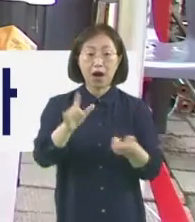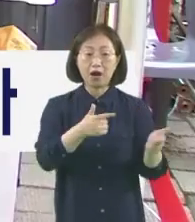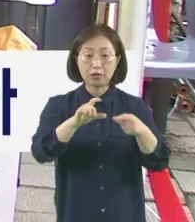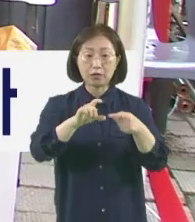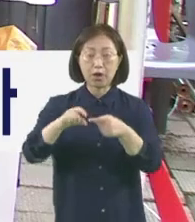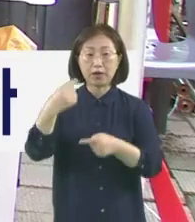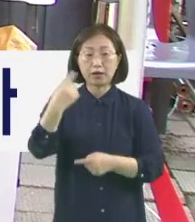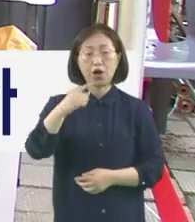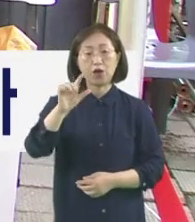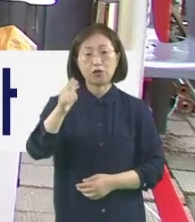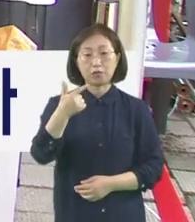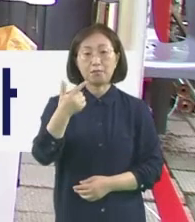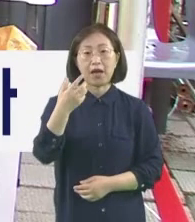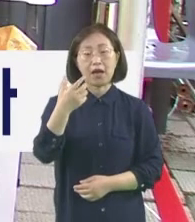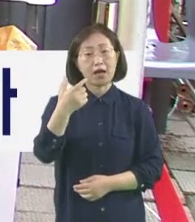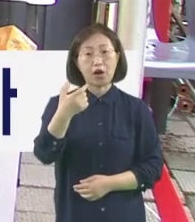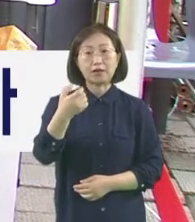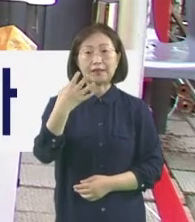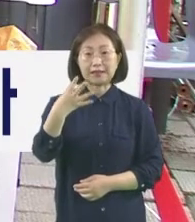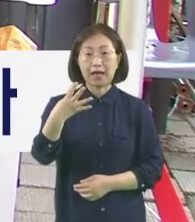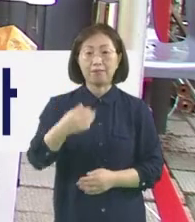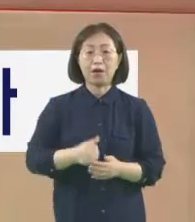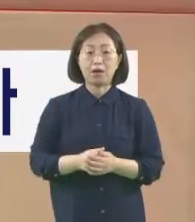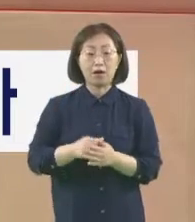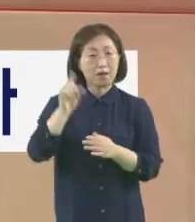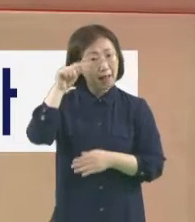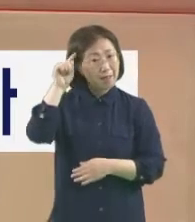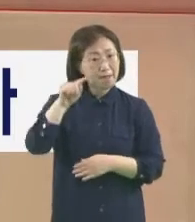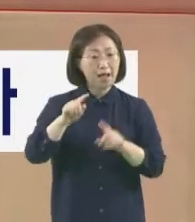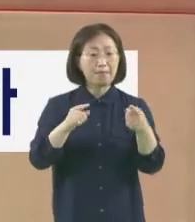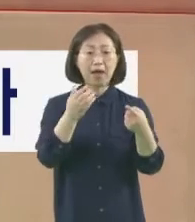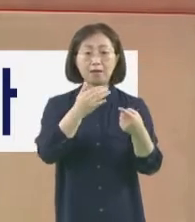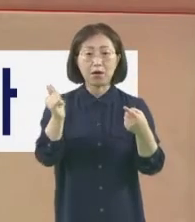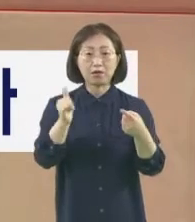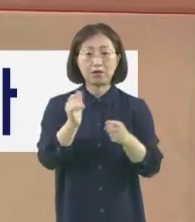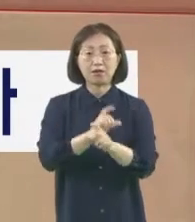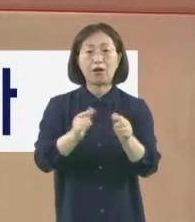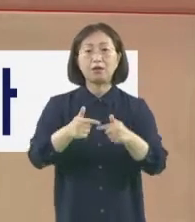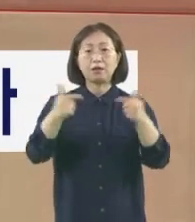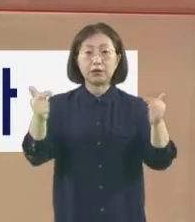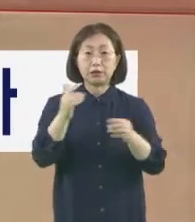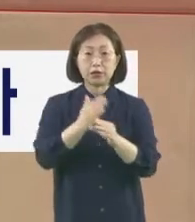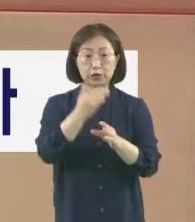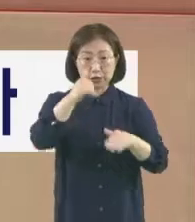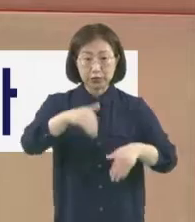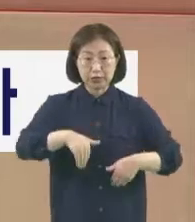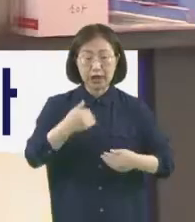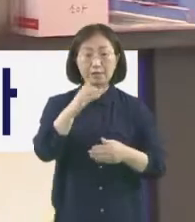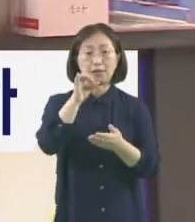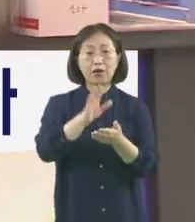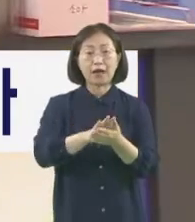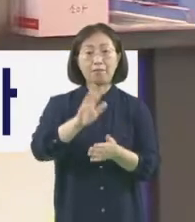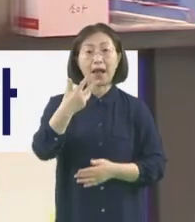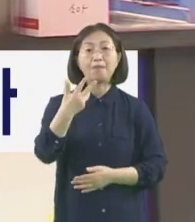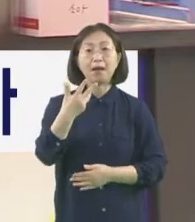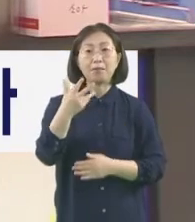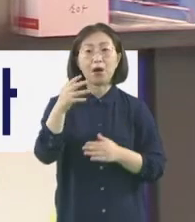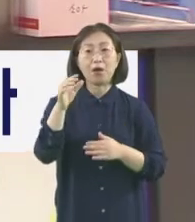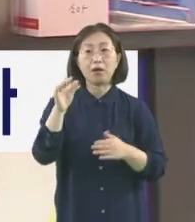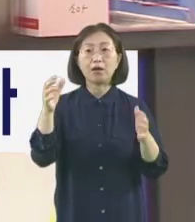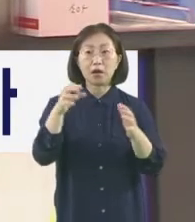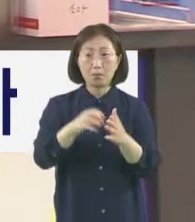평균 1,684명으로 매일 100여 명씩 늘고 있습니다. 충남은 천안 865명을